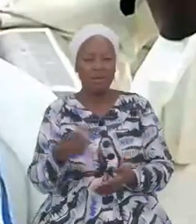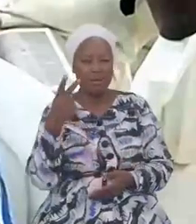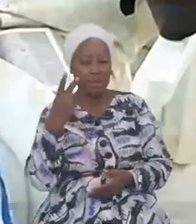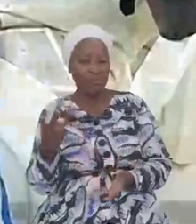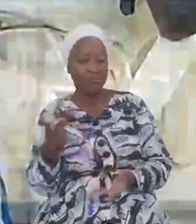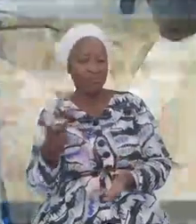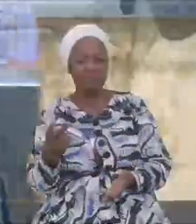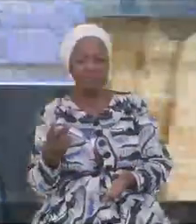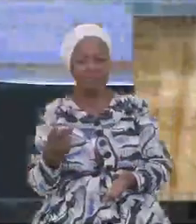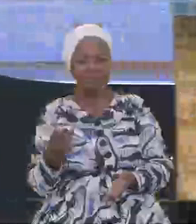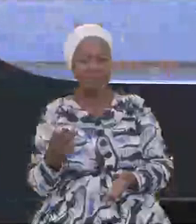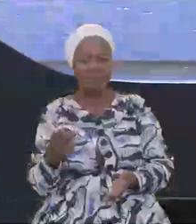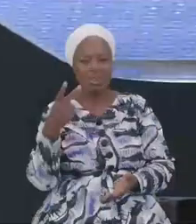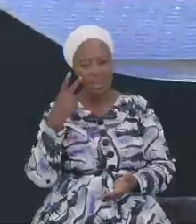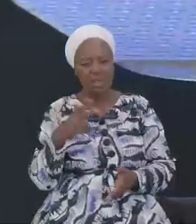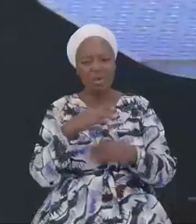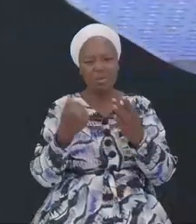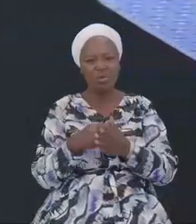eue. Voyez la relation,